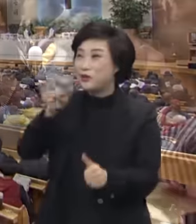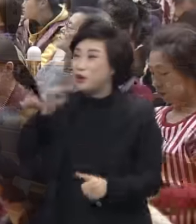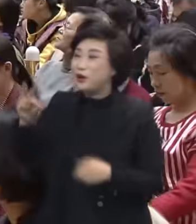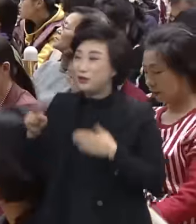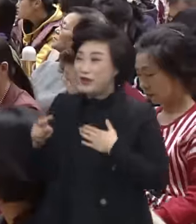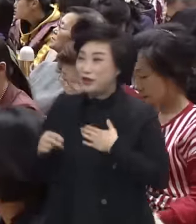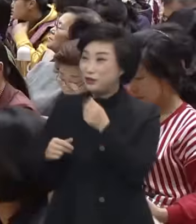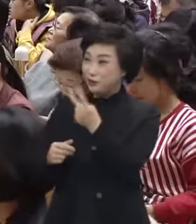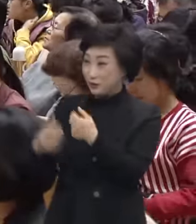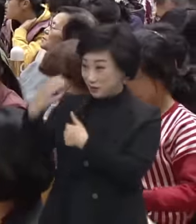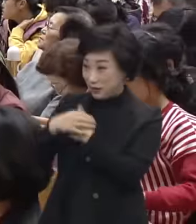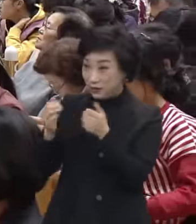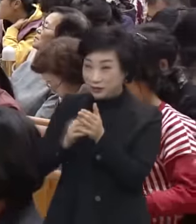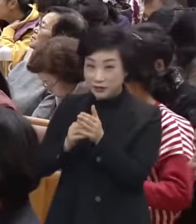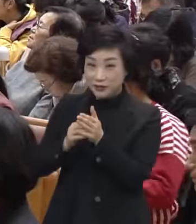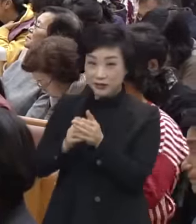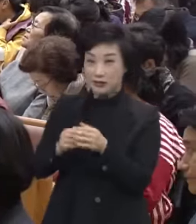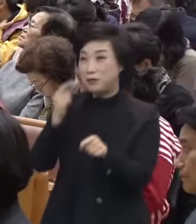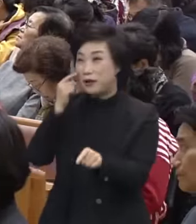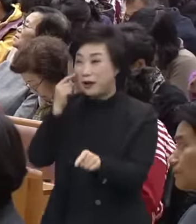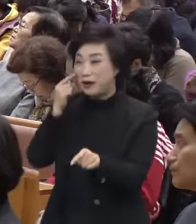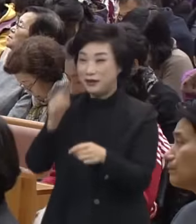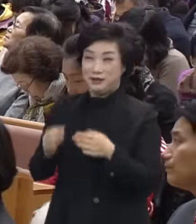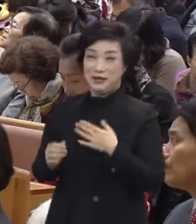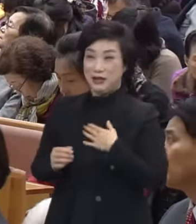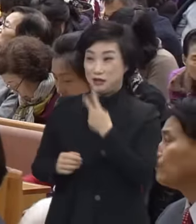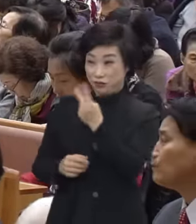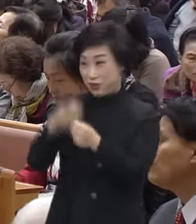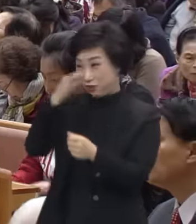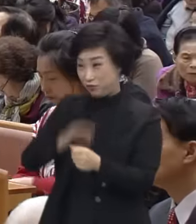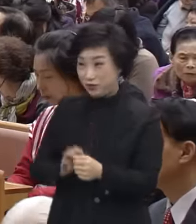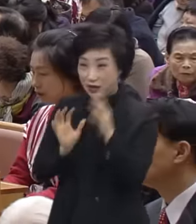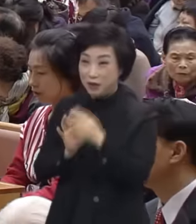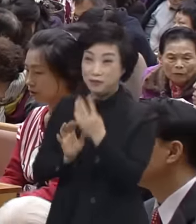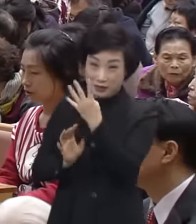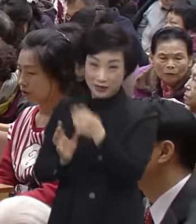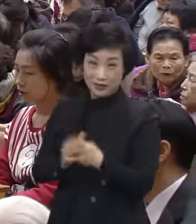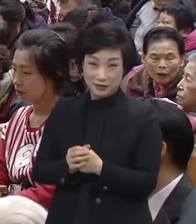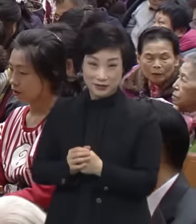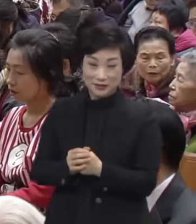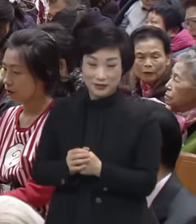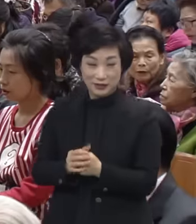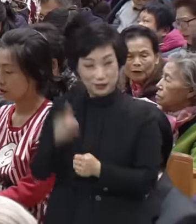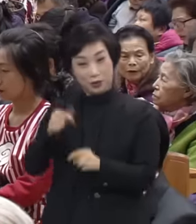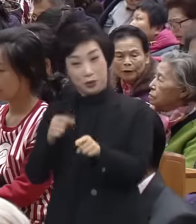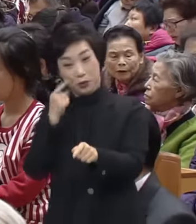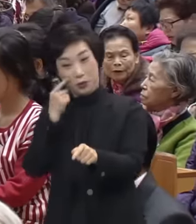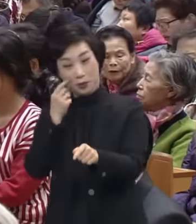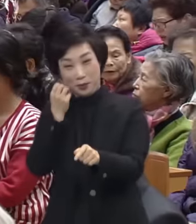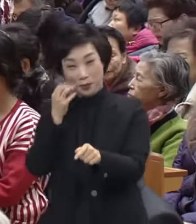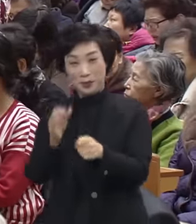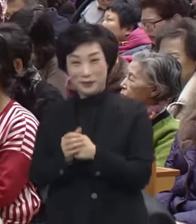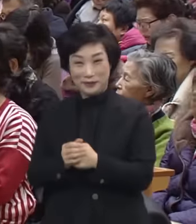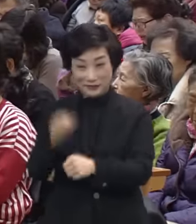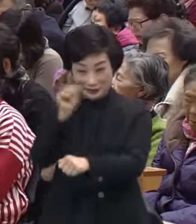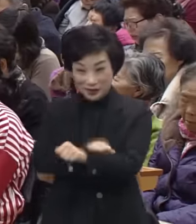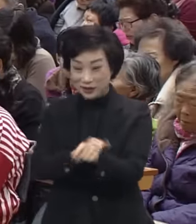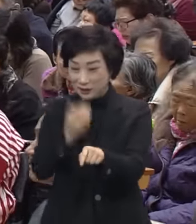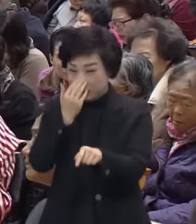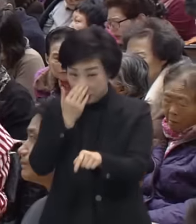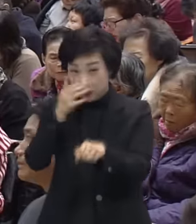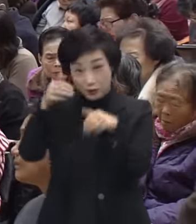두 달란트를 주셨는데 보소서 내가 또 두 달란트를 남겼나이다. 그 주인이 이르되 잘하였도다